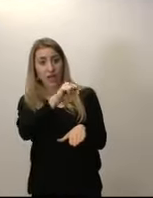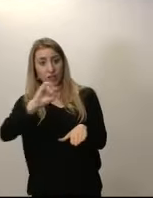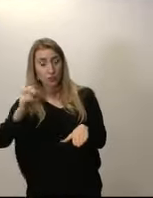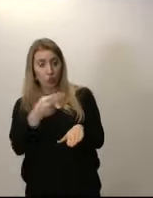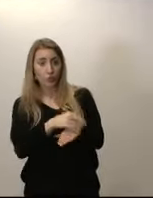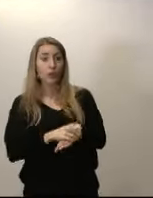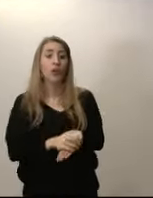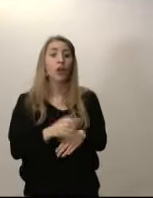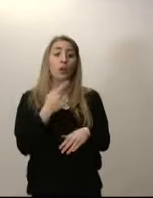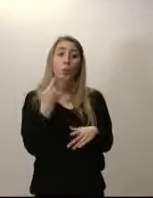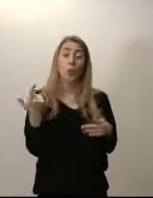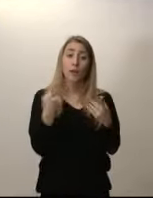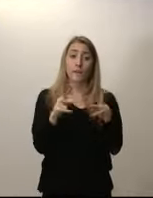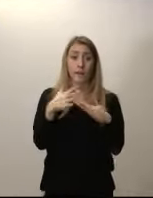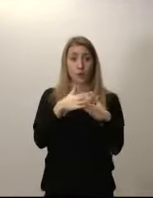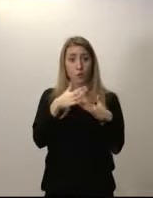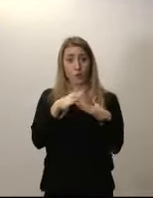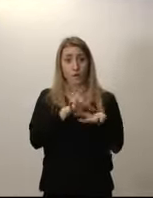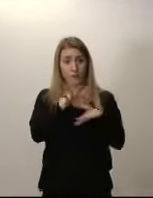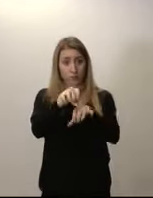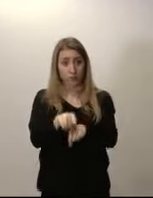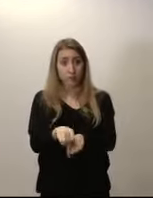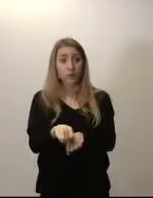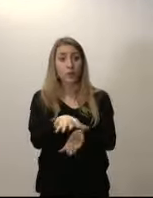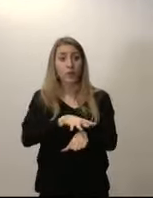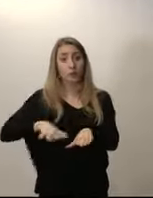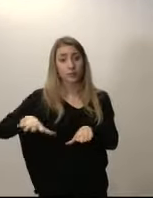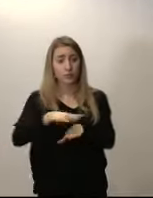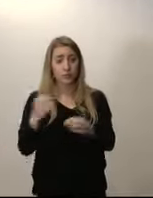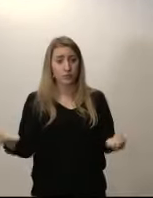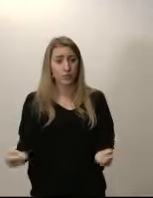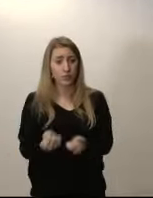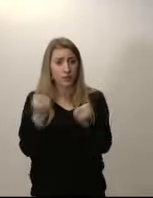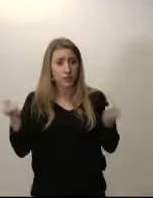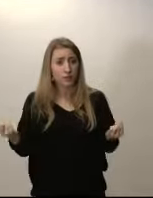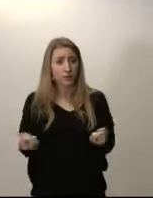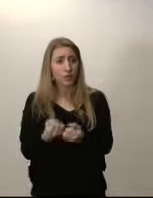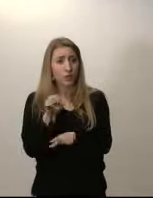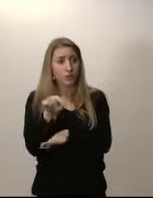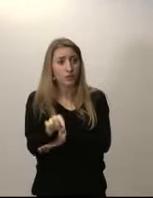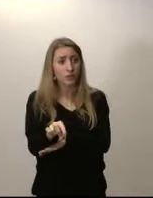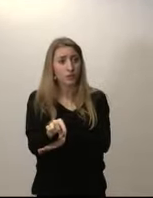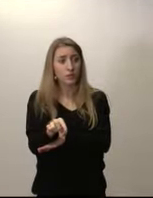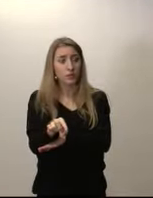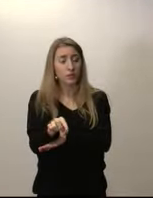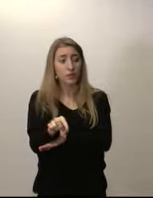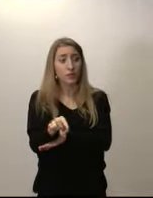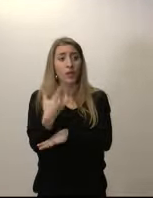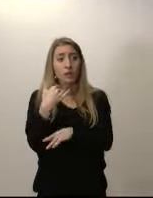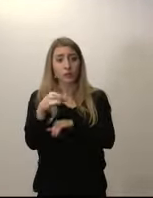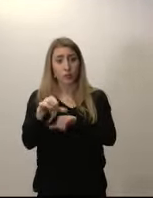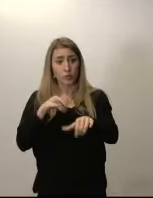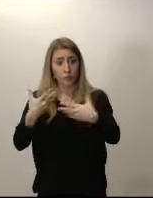la ville de Thionville grève ses parcelles d'une restriction au droit de disposer d'une action résolutoire en garantie de la réalisation des conditions de la